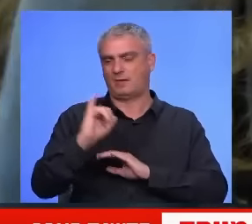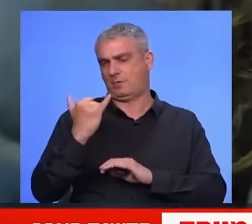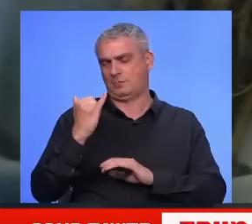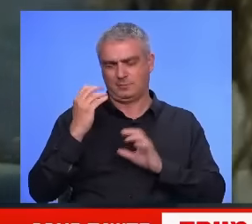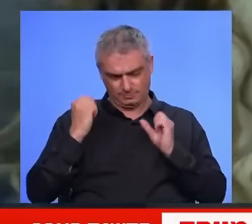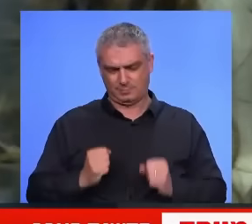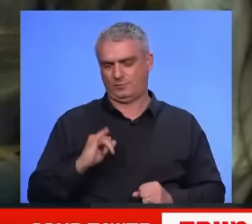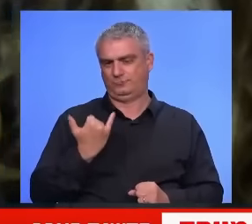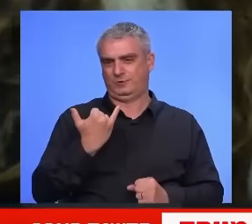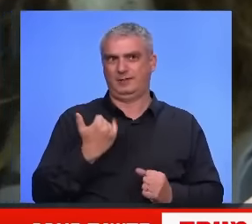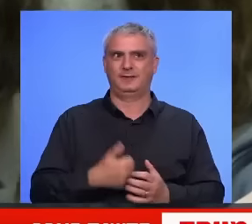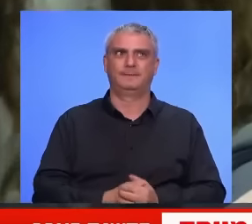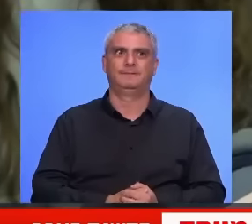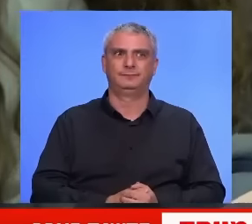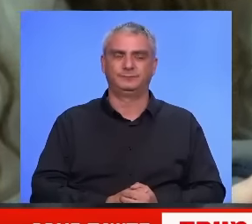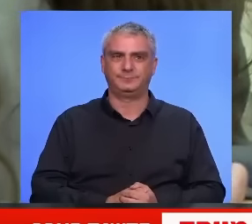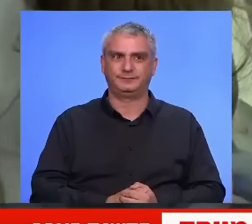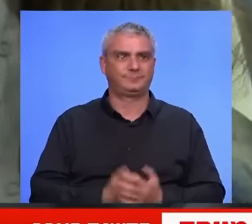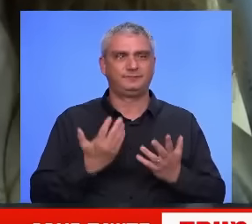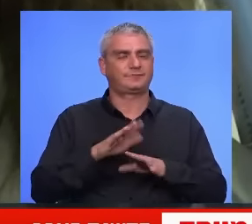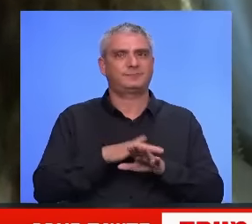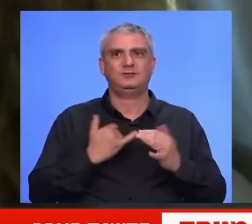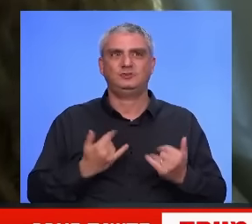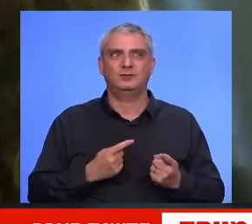ממש מעיד. ואיך זה מרגיש?